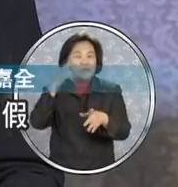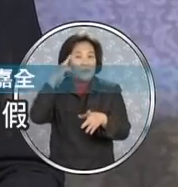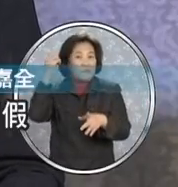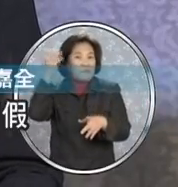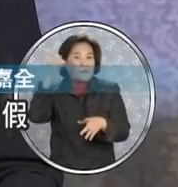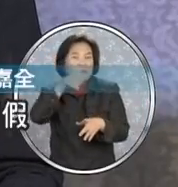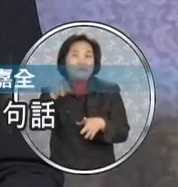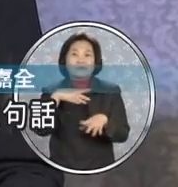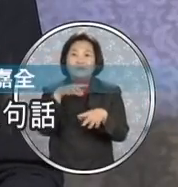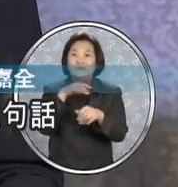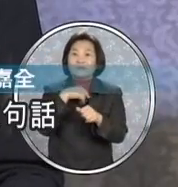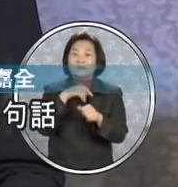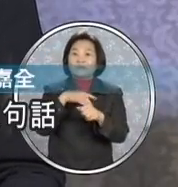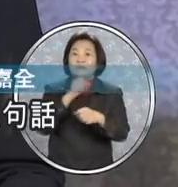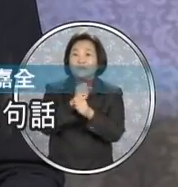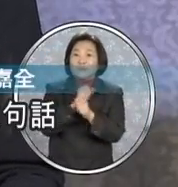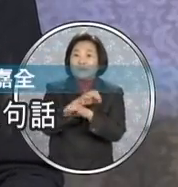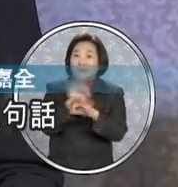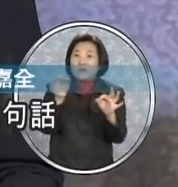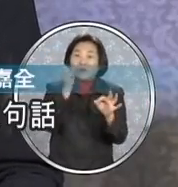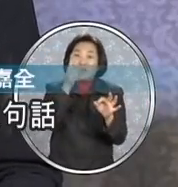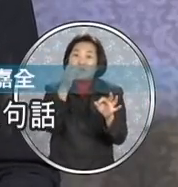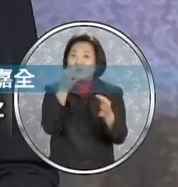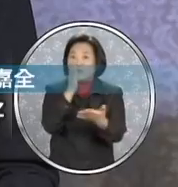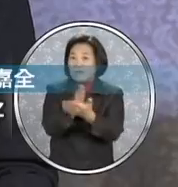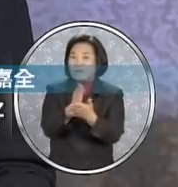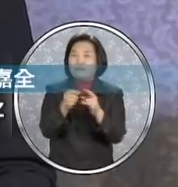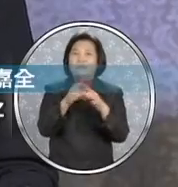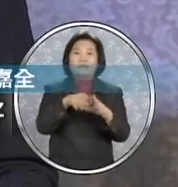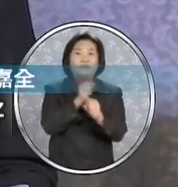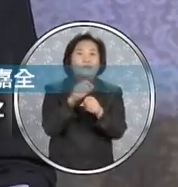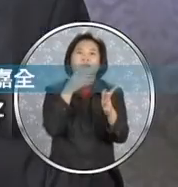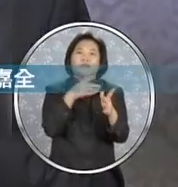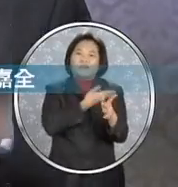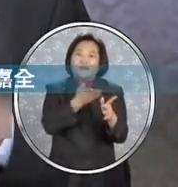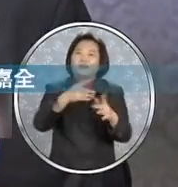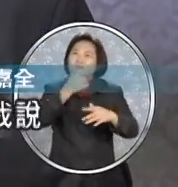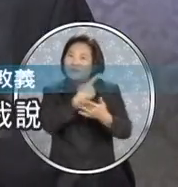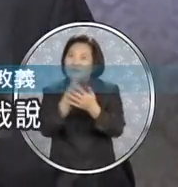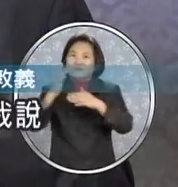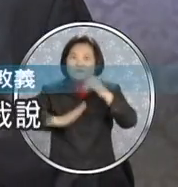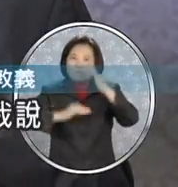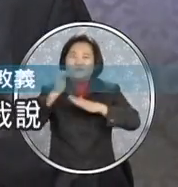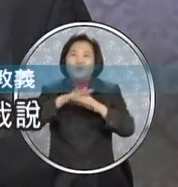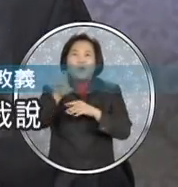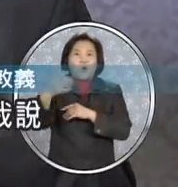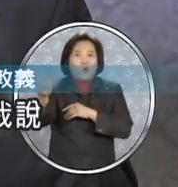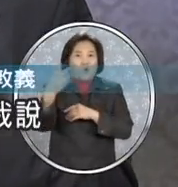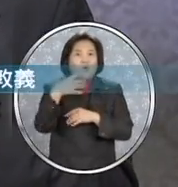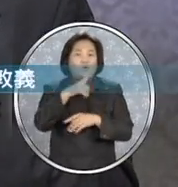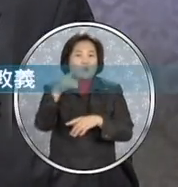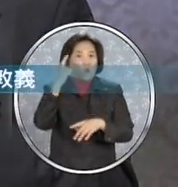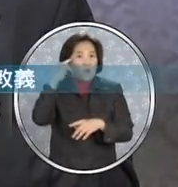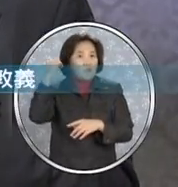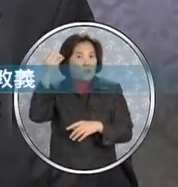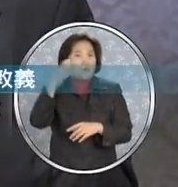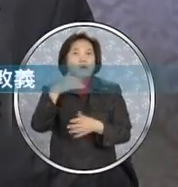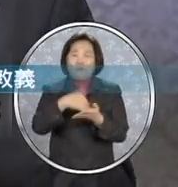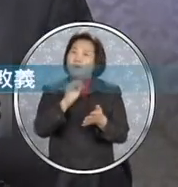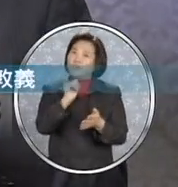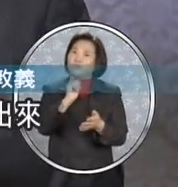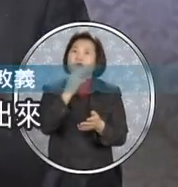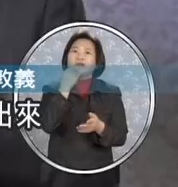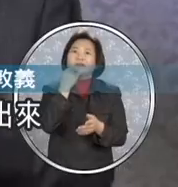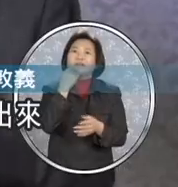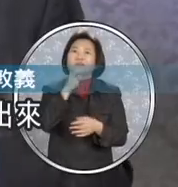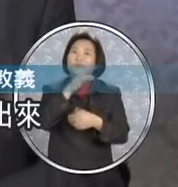假可以得诺贝尔奖这句话收回去好不好？ 的确是有人告诉我说这种创意很好，所